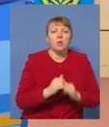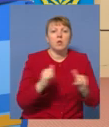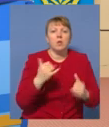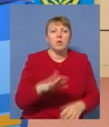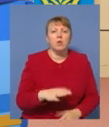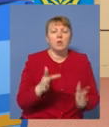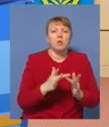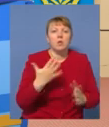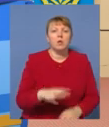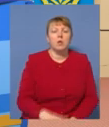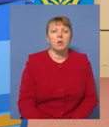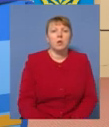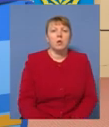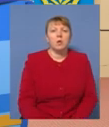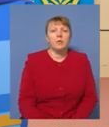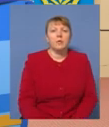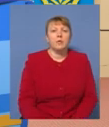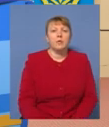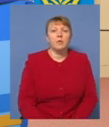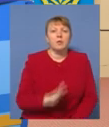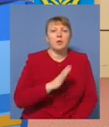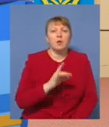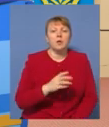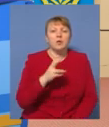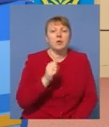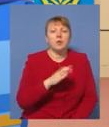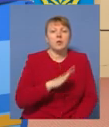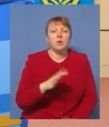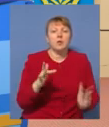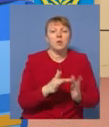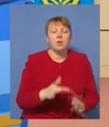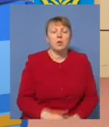развитием интернет-технологий, правильно говорю? И вот, чтобы не стать жертвой интернет,